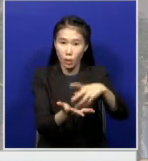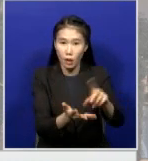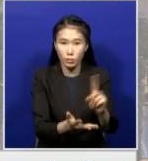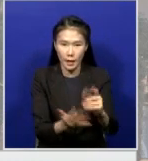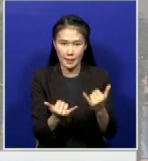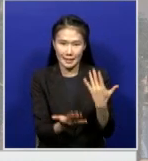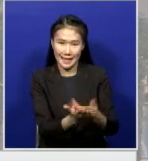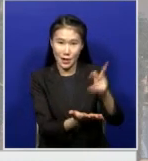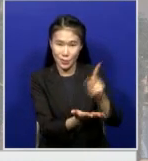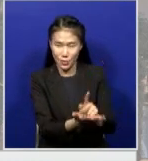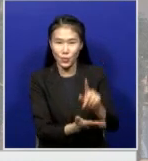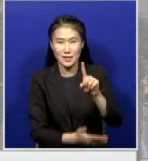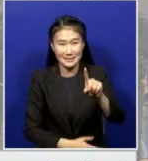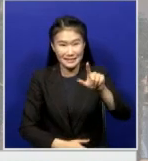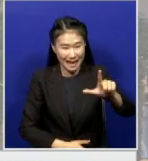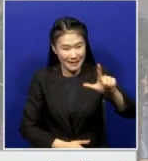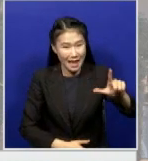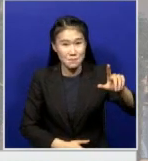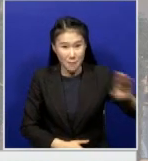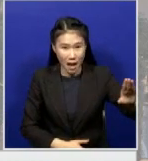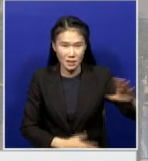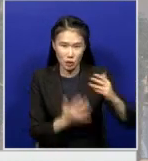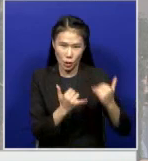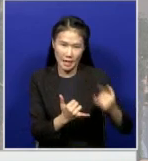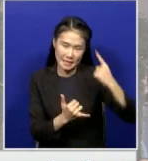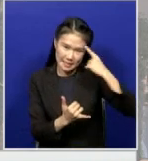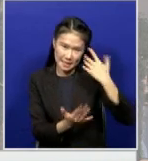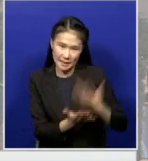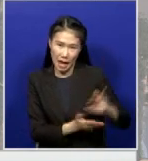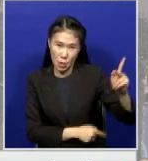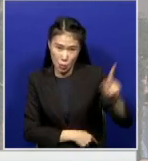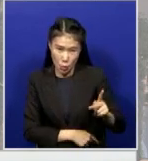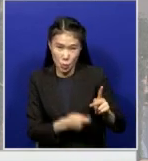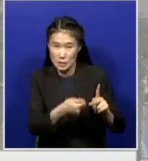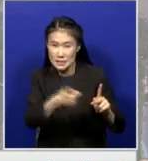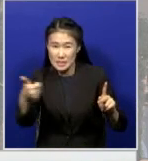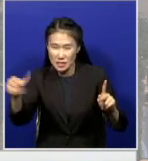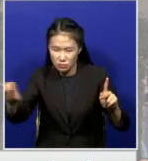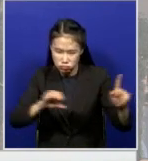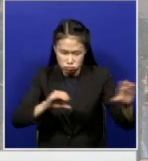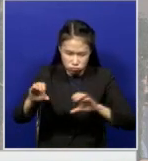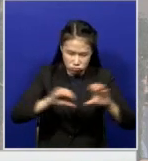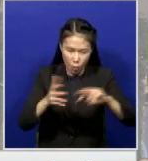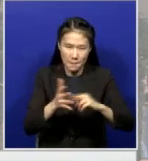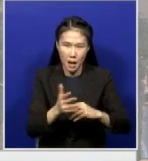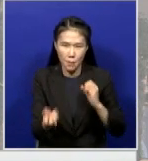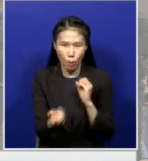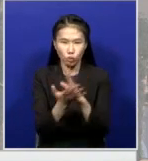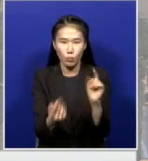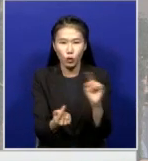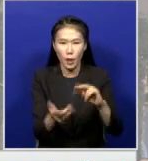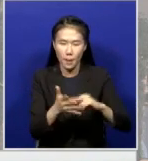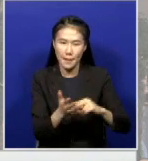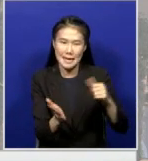ลในวงเงิน1ล้านล้านบาทภายใต้พระราชกำหนดนี้เมื่อรวมกับการกู้เงินกรณีอื่นแล้วจะไม่กระทบต่อกรอบการบริหารหนี้สาธารณ